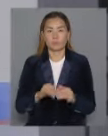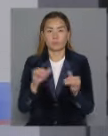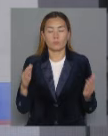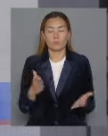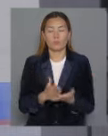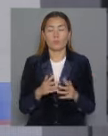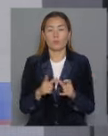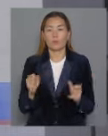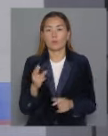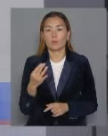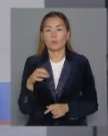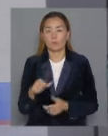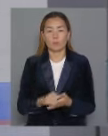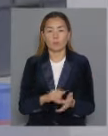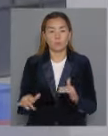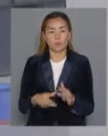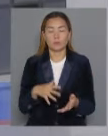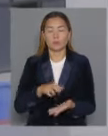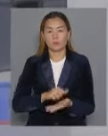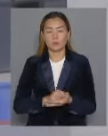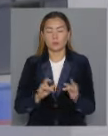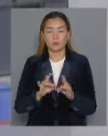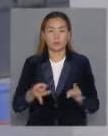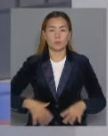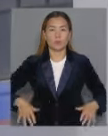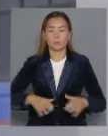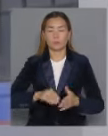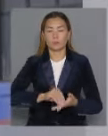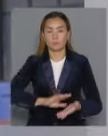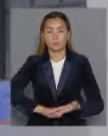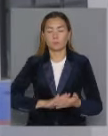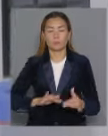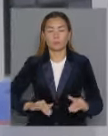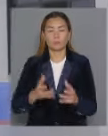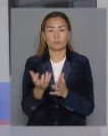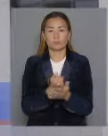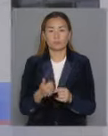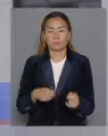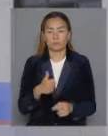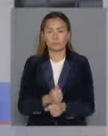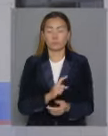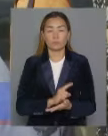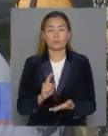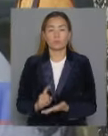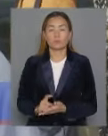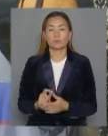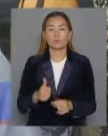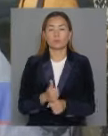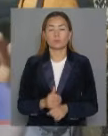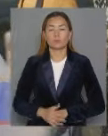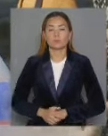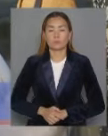басым. Мектеп әкімшілігі тек құжат қабылдаумен айналысатынын айтып, аумақты белгілеу, бала саны анықтау білім басқармасының міндеті деп басын ала